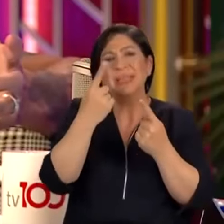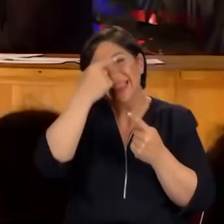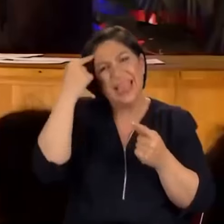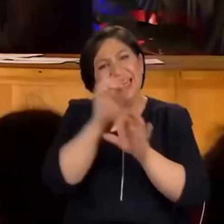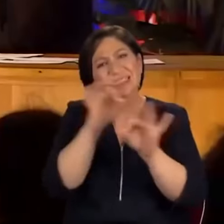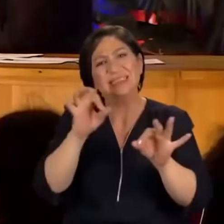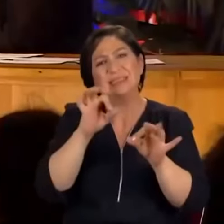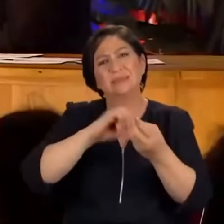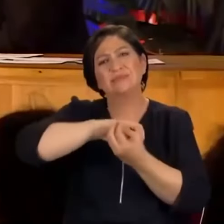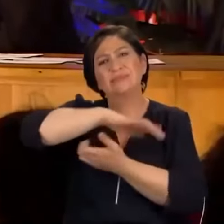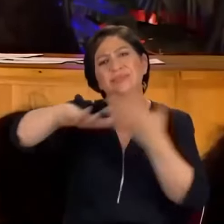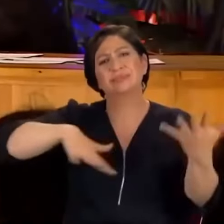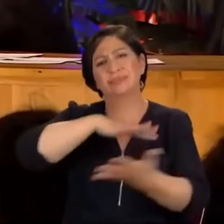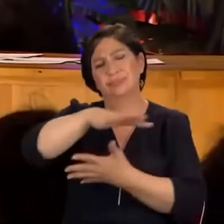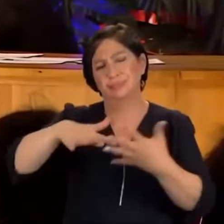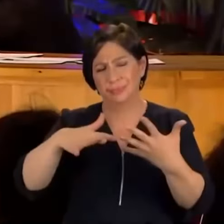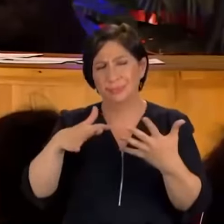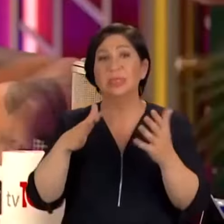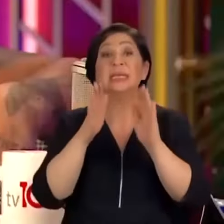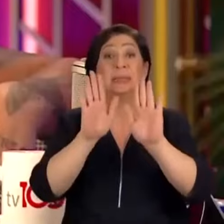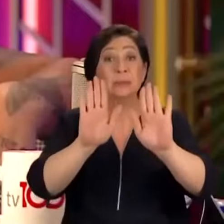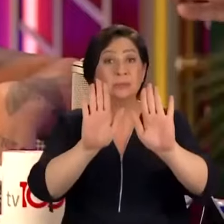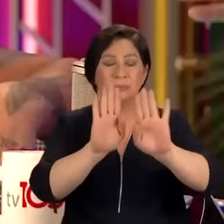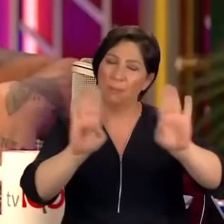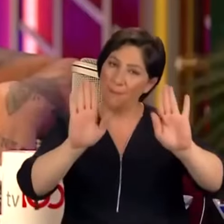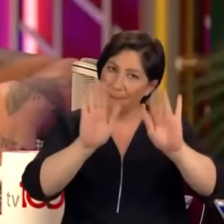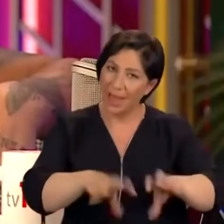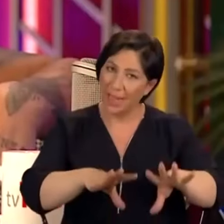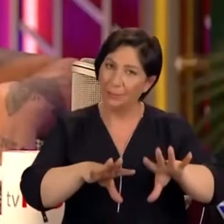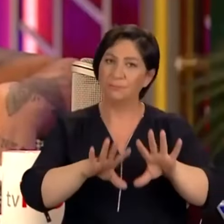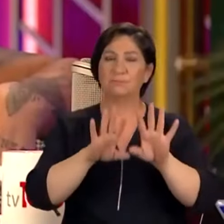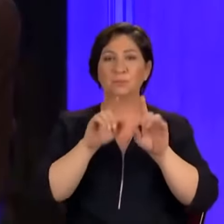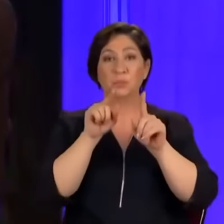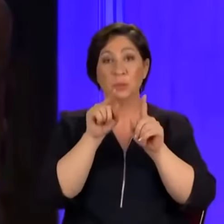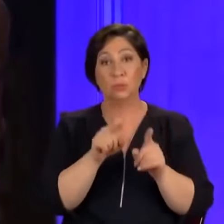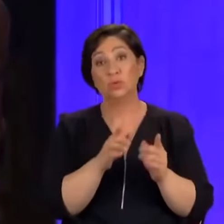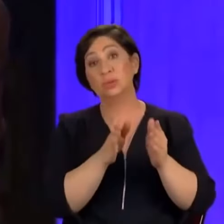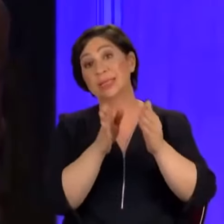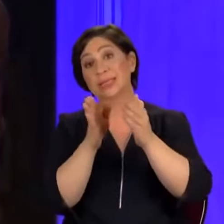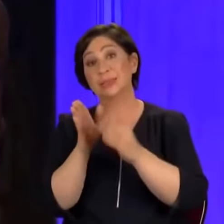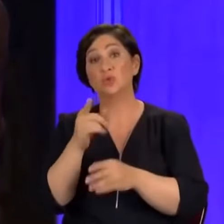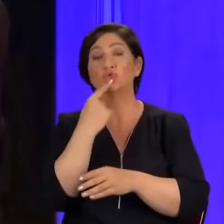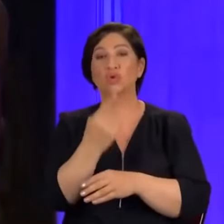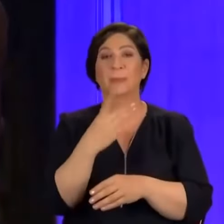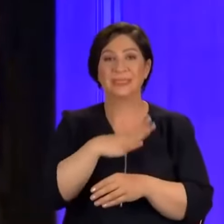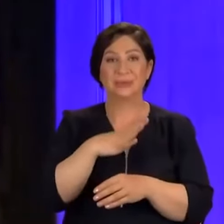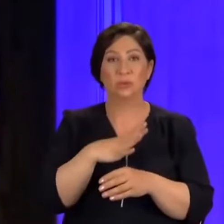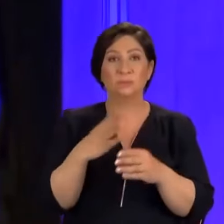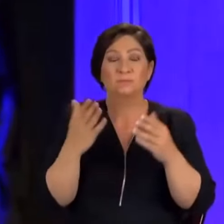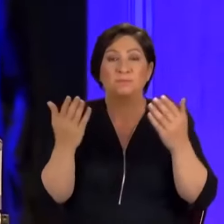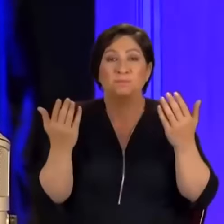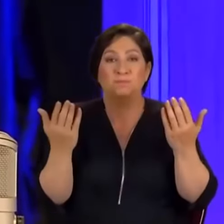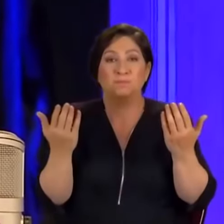talihsiz olay kesinlikle Burada burada burada bırakalım Buradan da şunu söylemek istiyorum